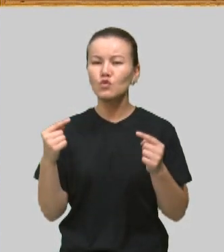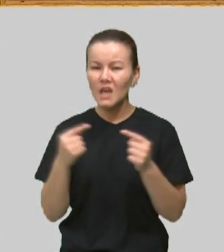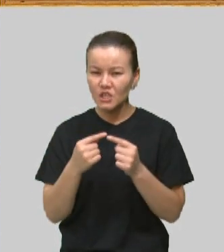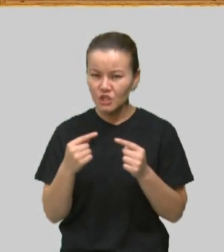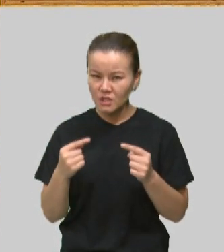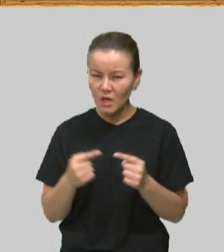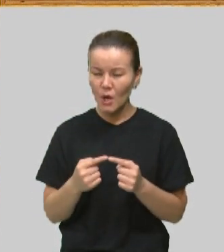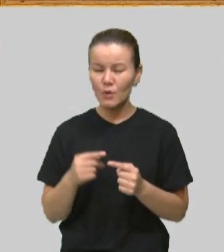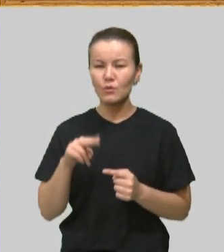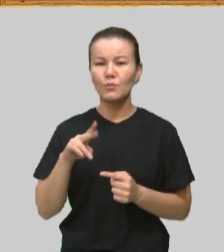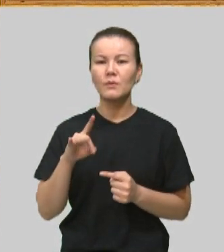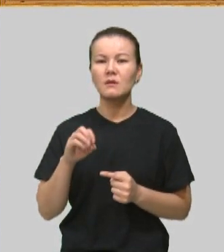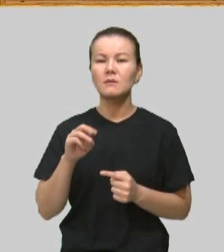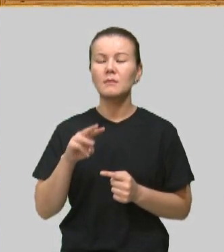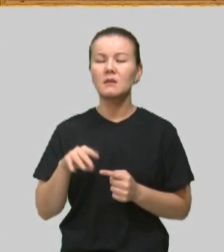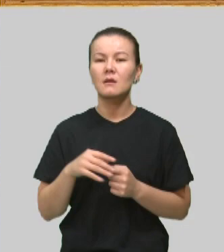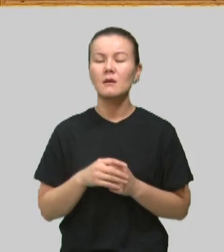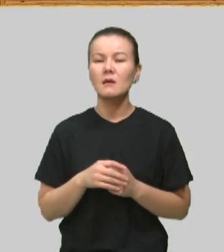уточняют,